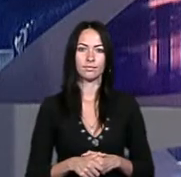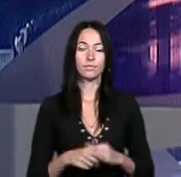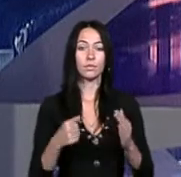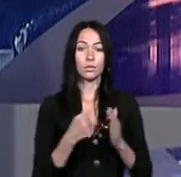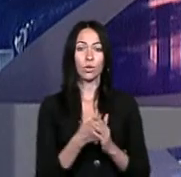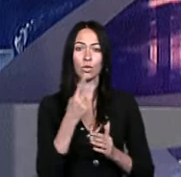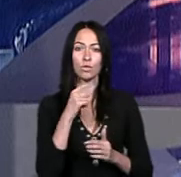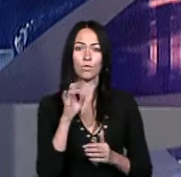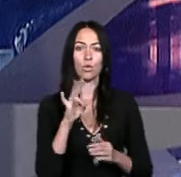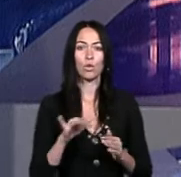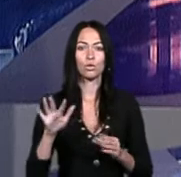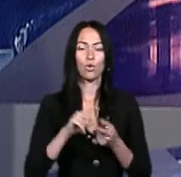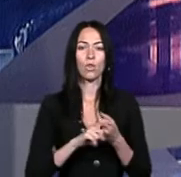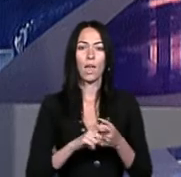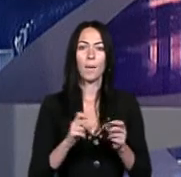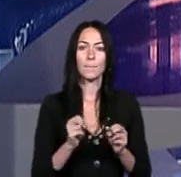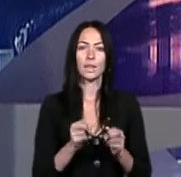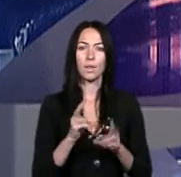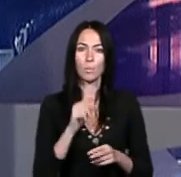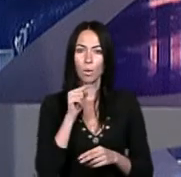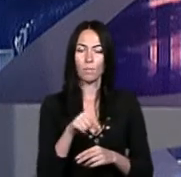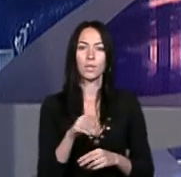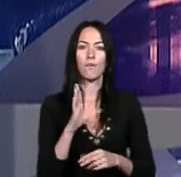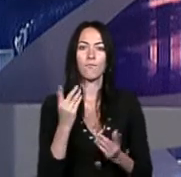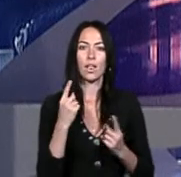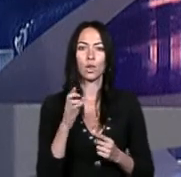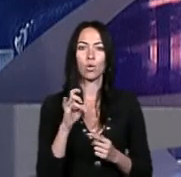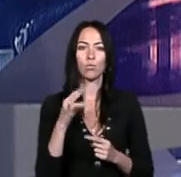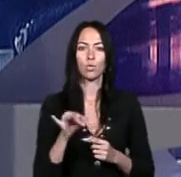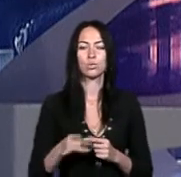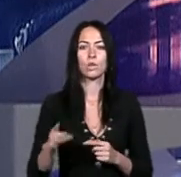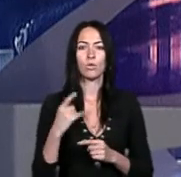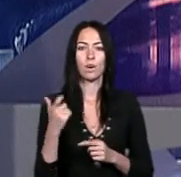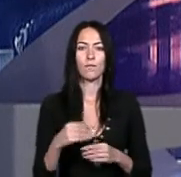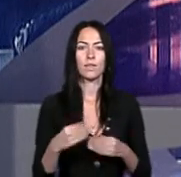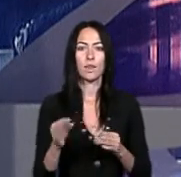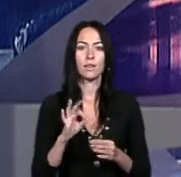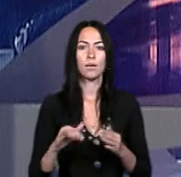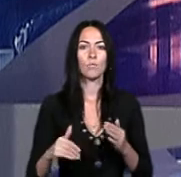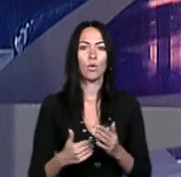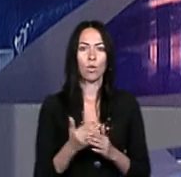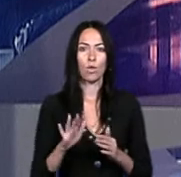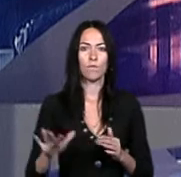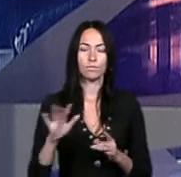До червоної зони епіднебезпеки потрапив Великобурлуцький район Харківщини. Дані про нове зонування